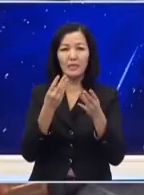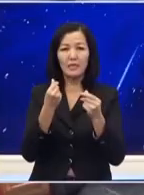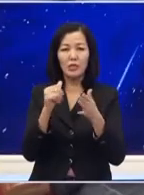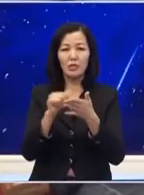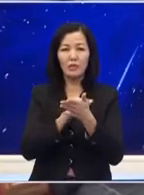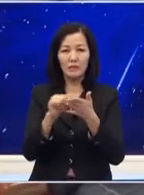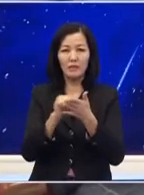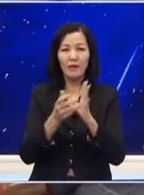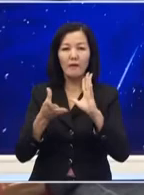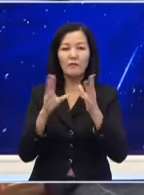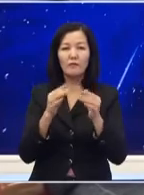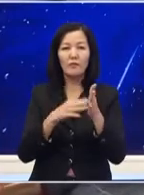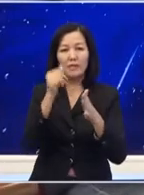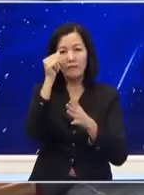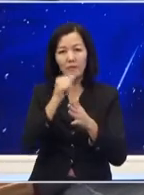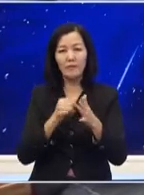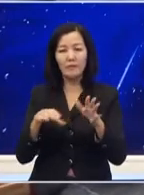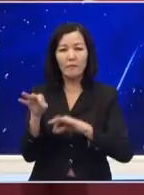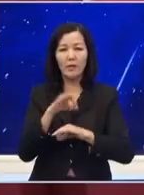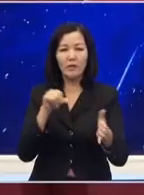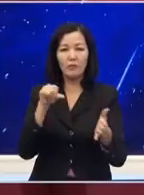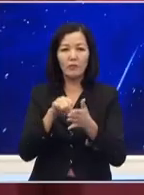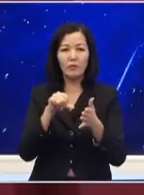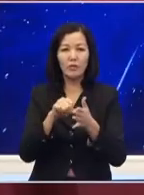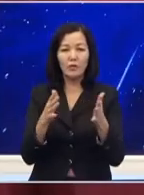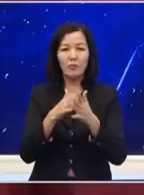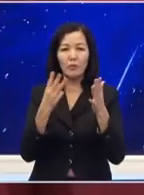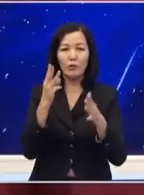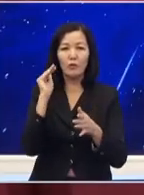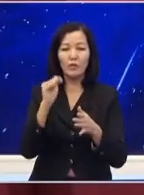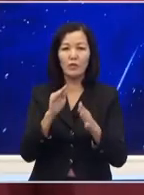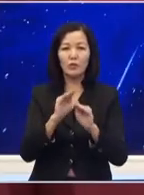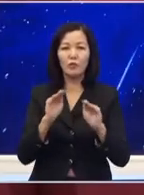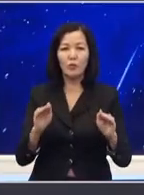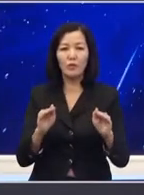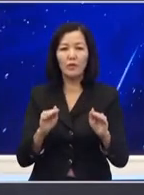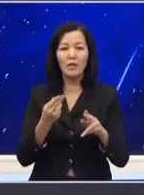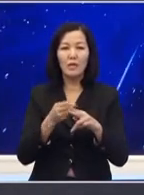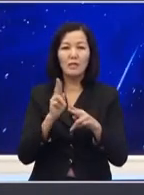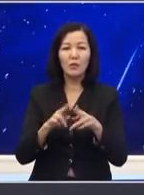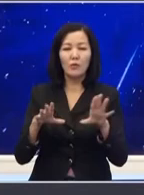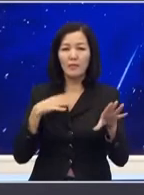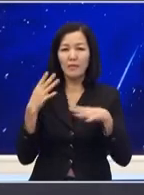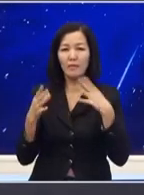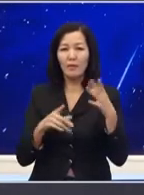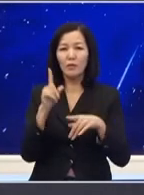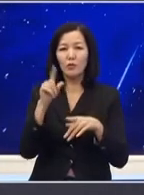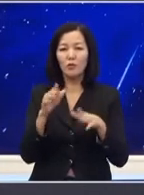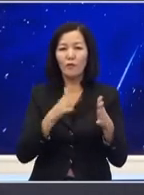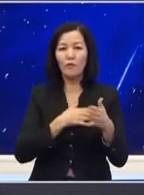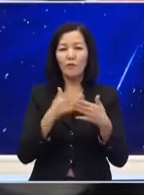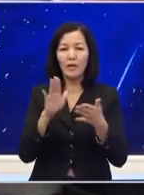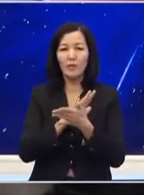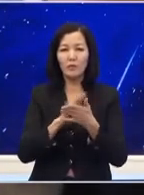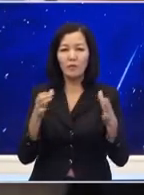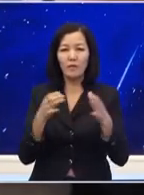денежные сертификаты. Всего за 9 месяцев в проекте приняли участие более 3000 школьников, с которыми занимались около